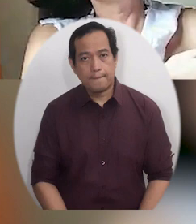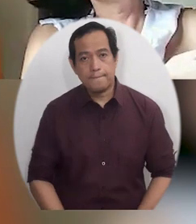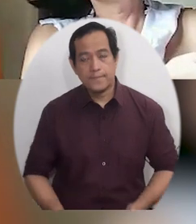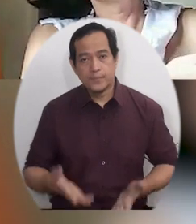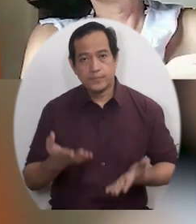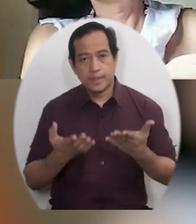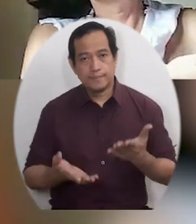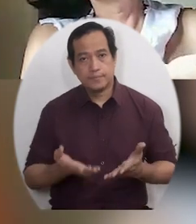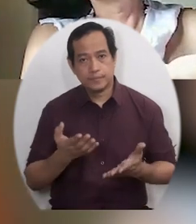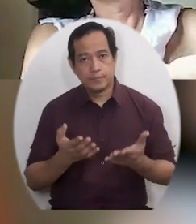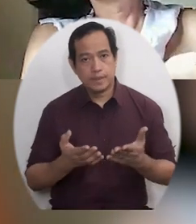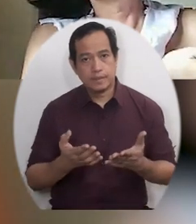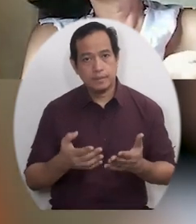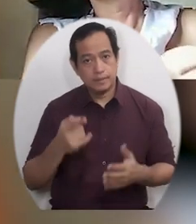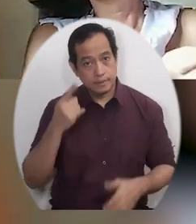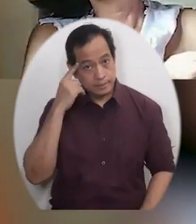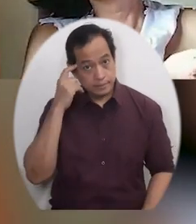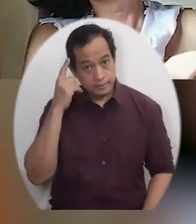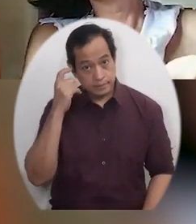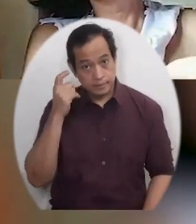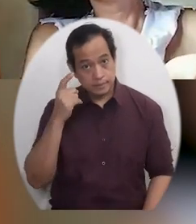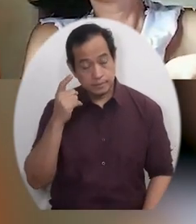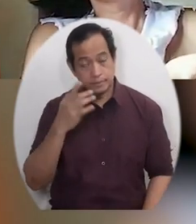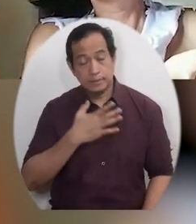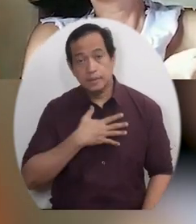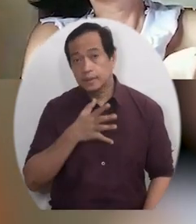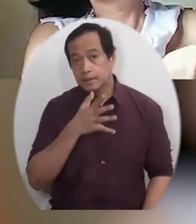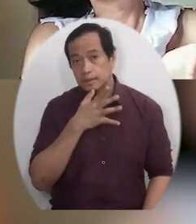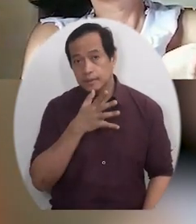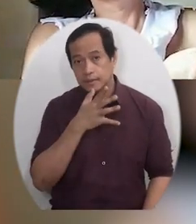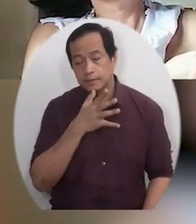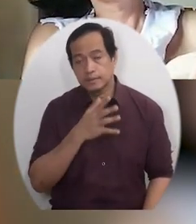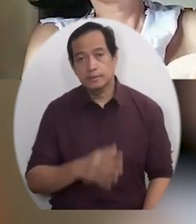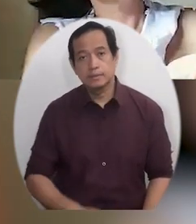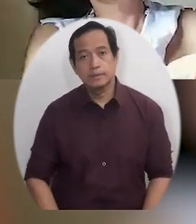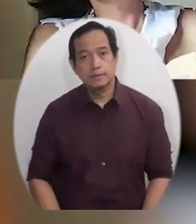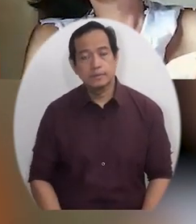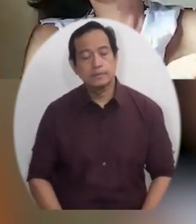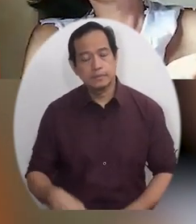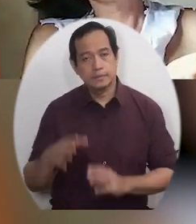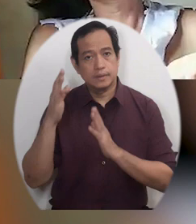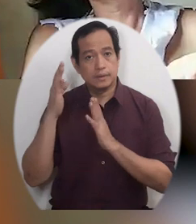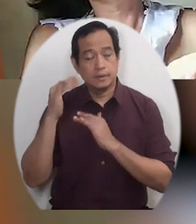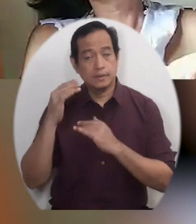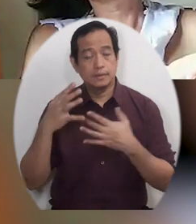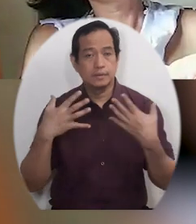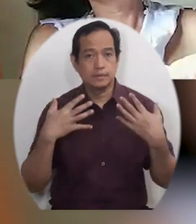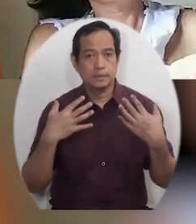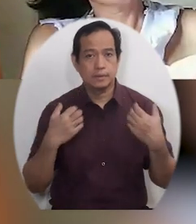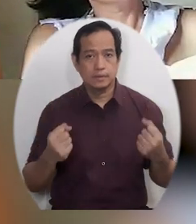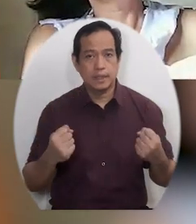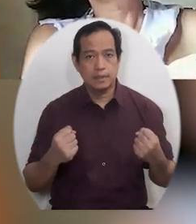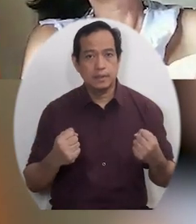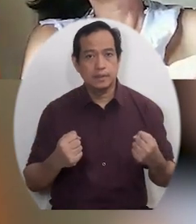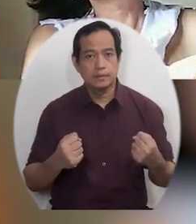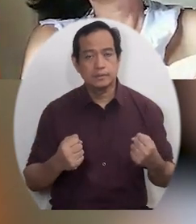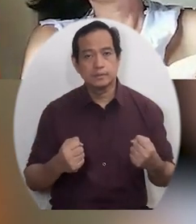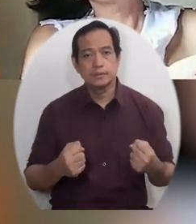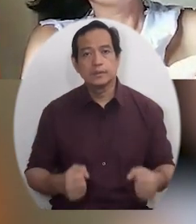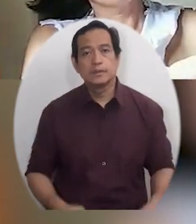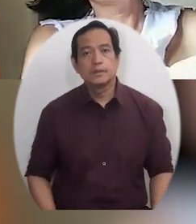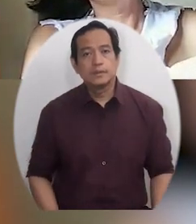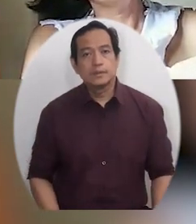Siguro po yung pangarap ko kay Mama na sana gumaling na siya. Bumalik